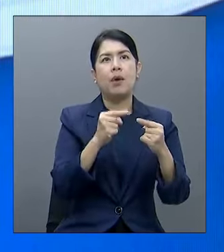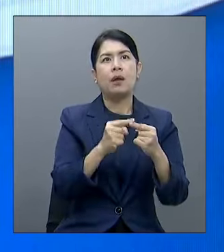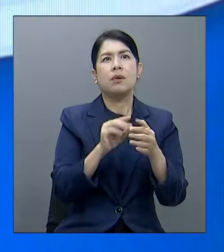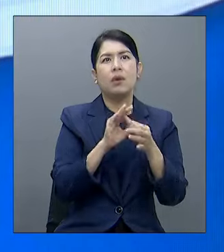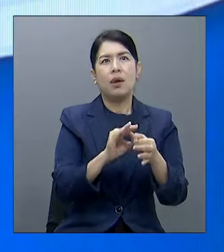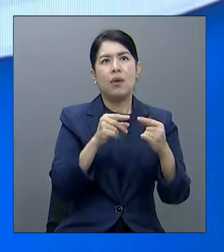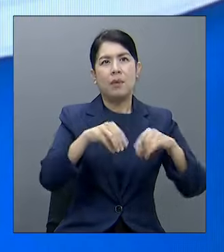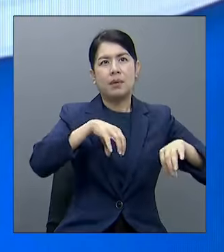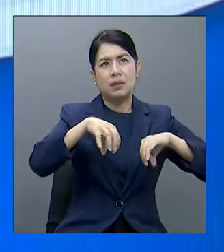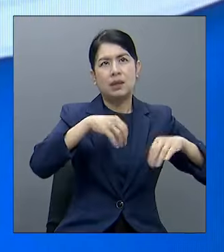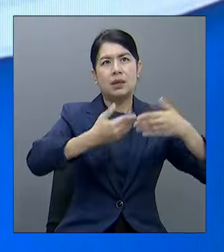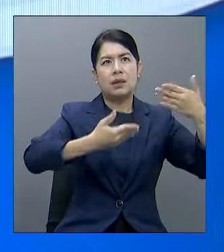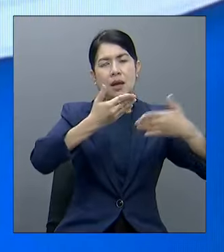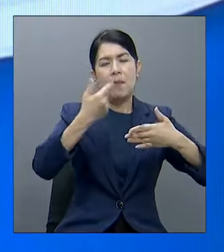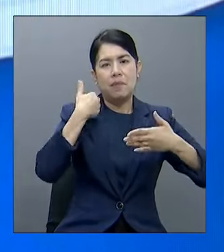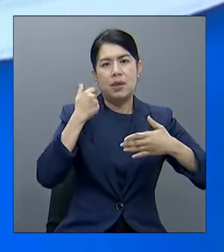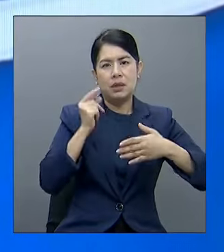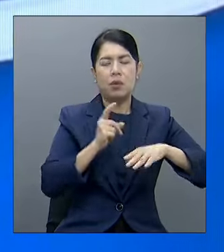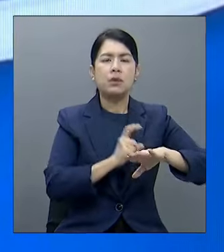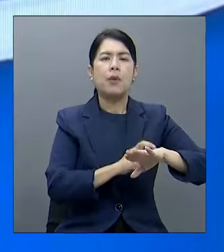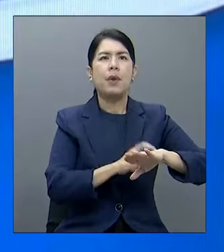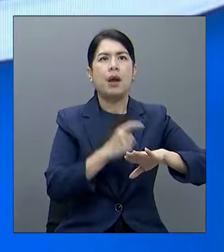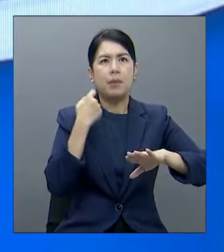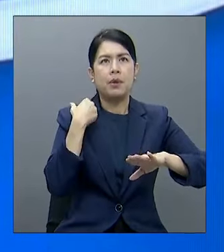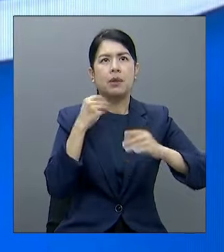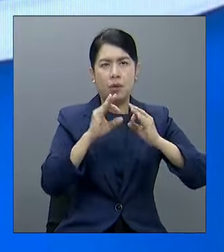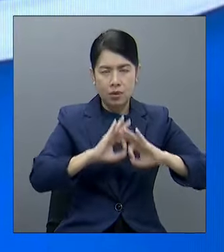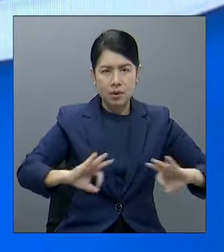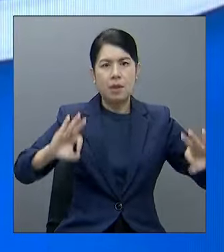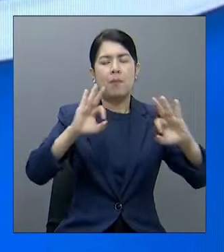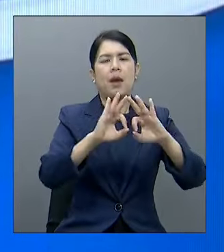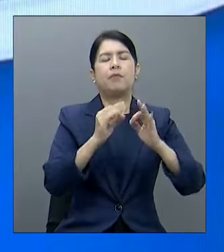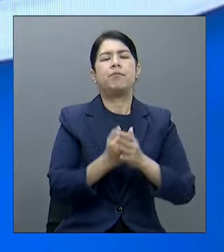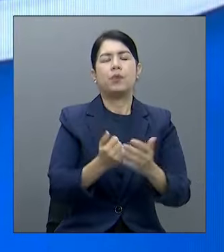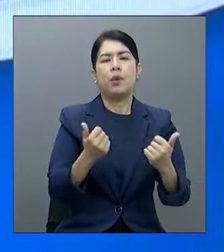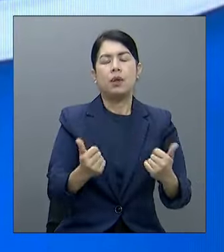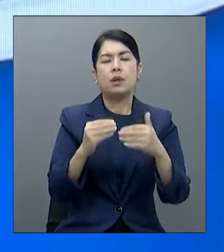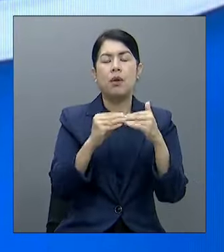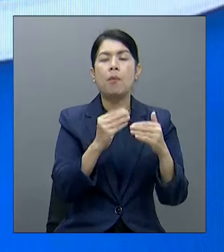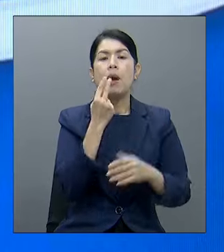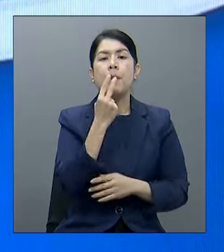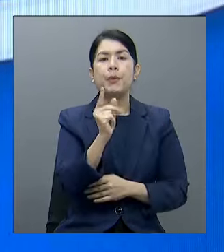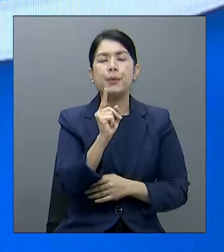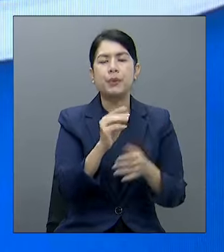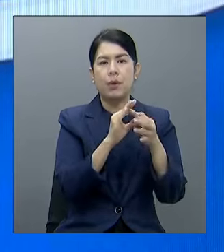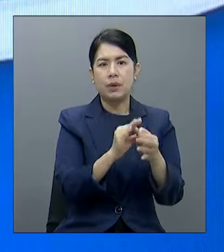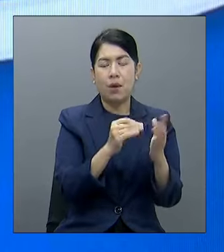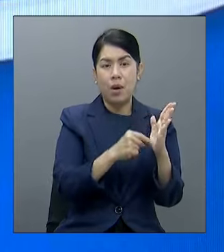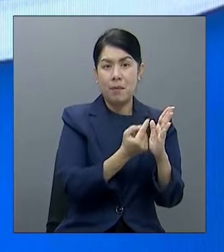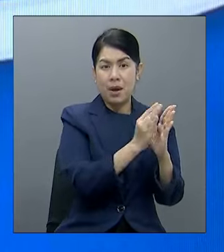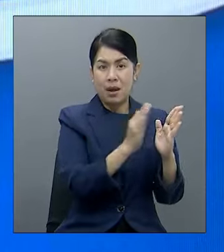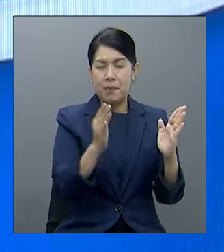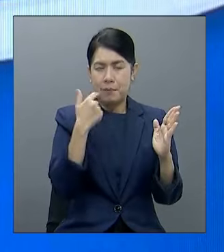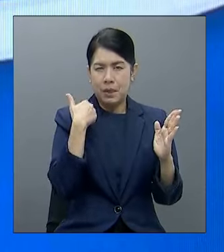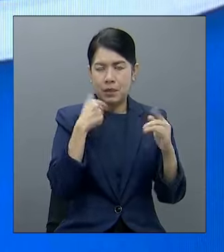าการจัดงานต้องใช้เวลาการคิดงานต่างๆต้องใช้เวลาเหมือนกันเพราะฉะนั้นเดี๋ยวจะพาคุณผู้ชมมาดูค่ะว่าอินโทรในการจัดงานครั้งนี้มี